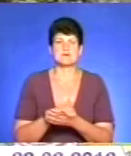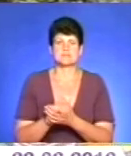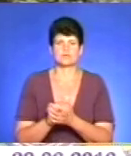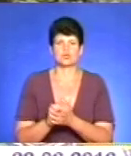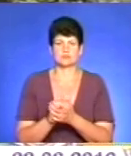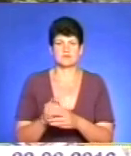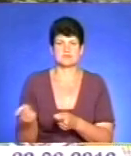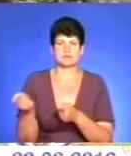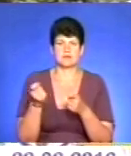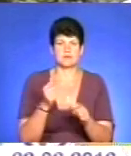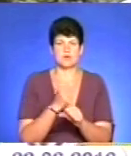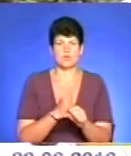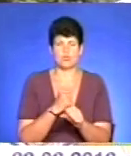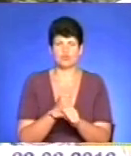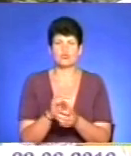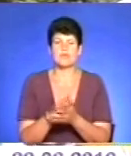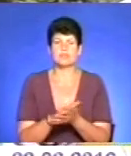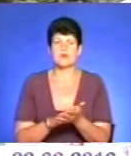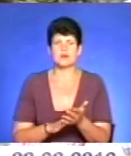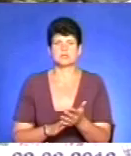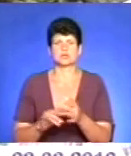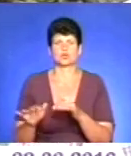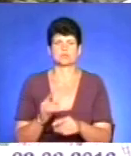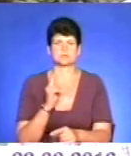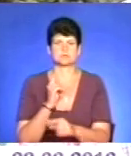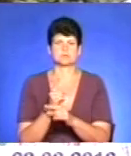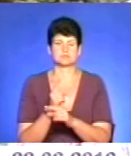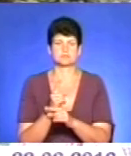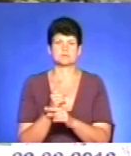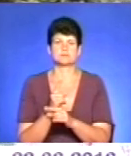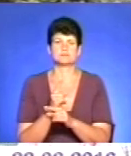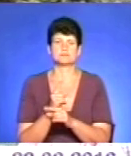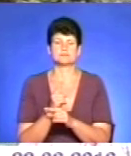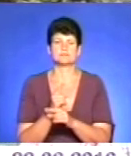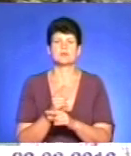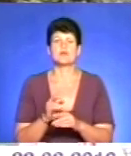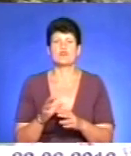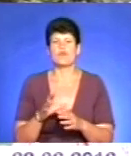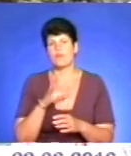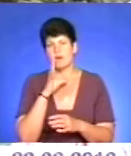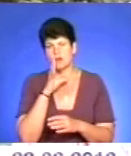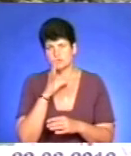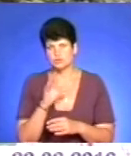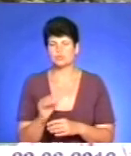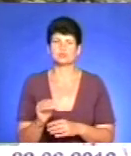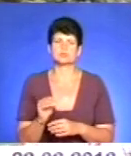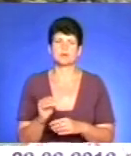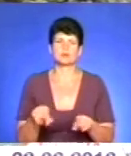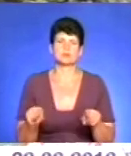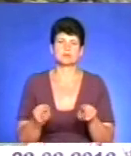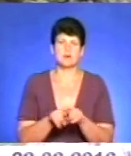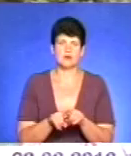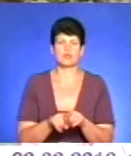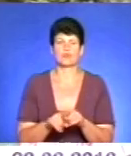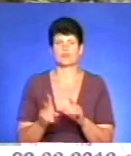в роботу, а далі вже рух буде змінений. Як і в маршрутних транспортних засобах, так і